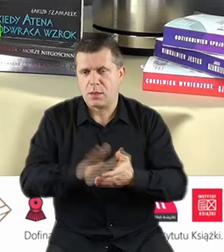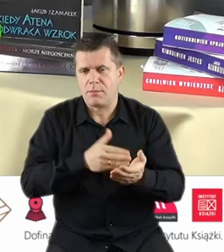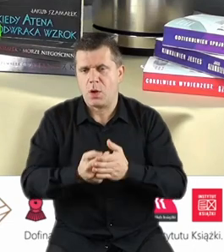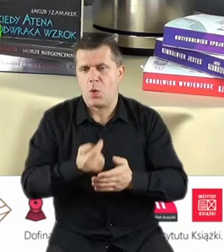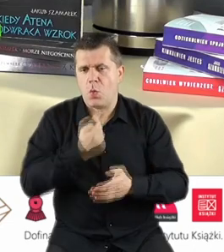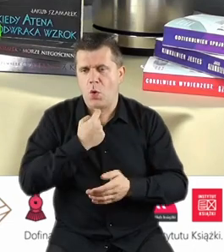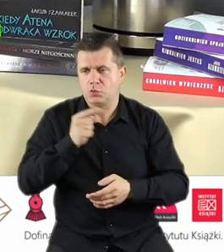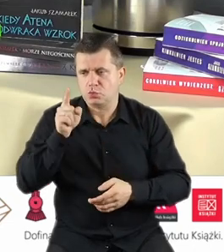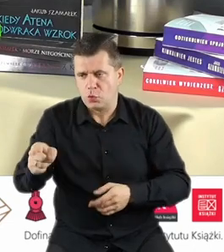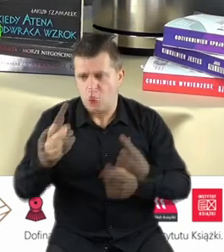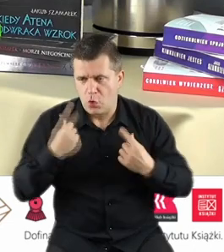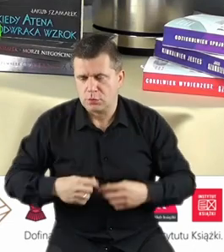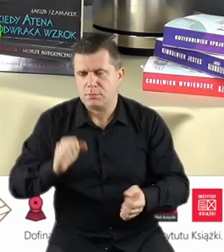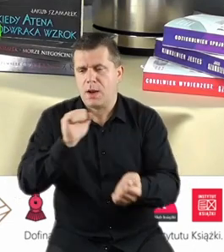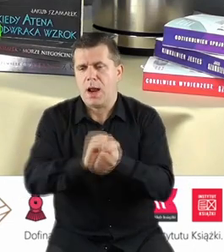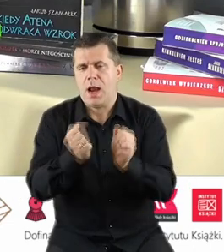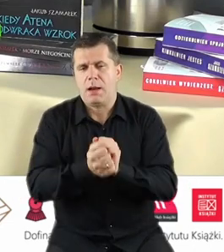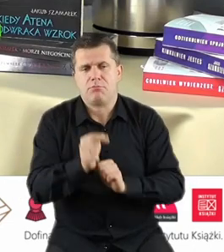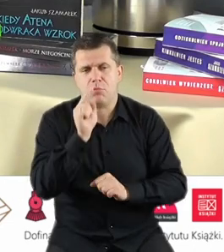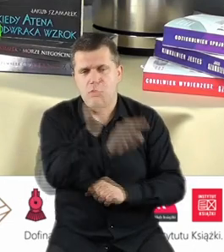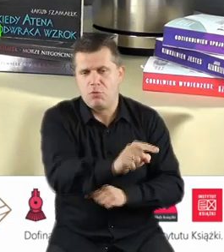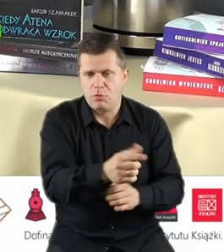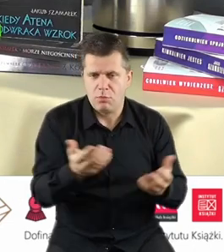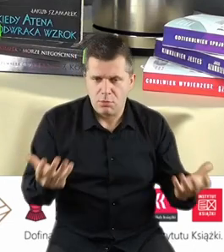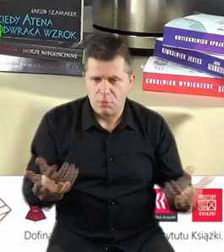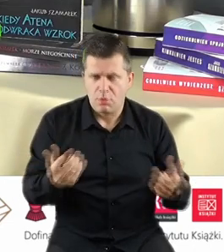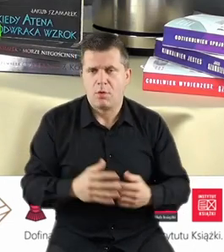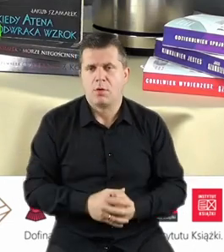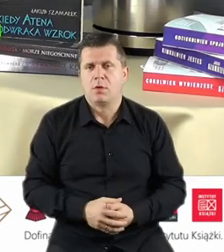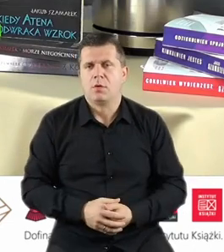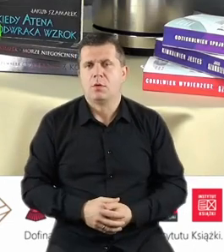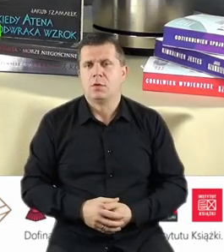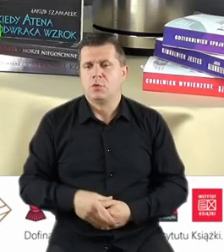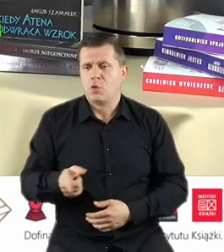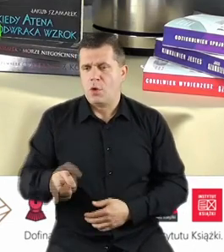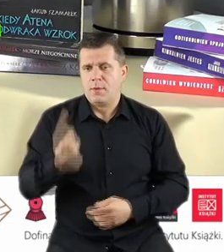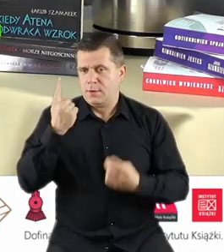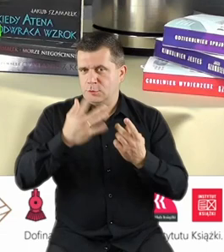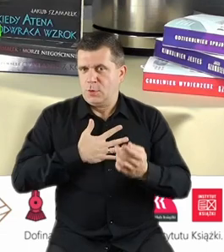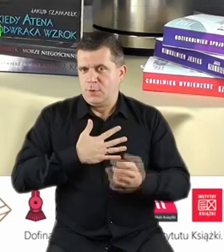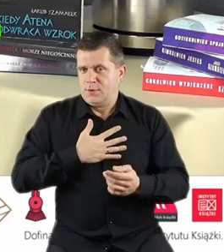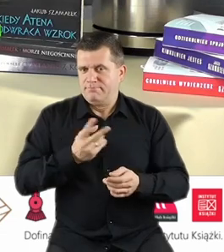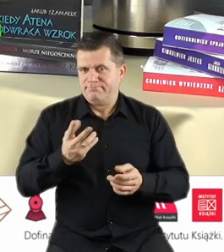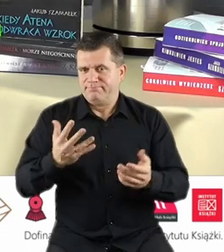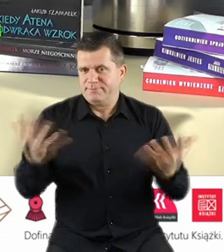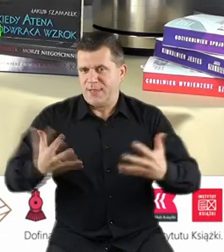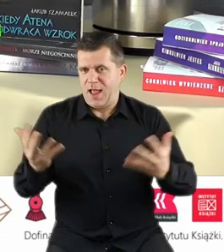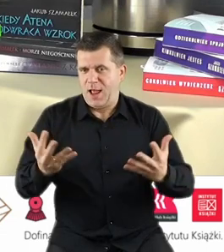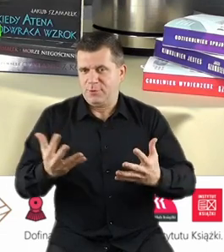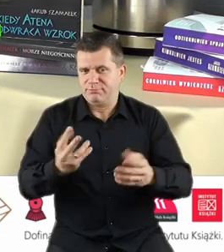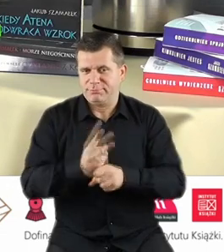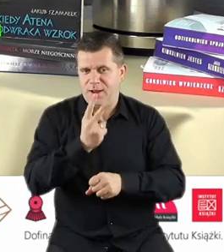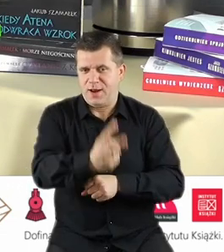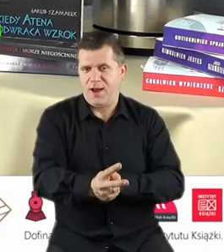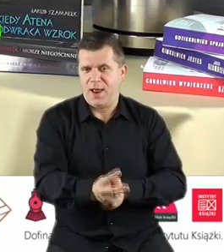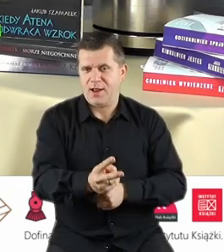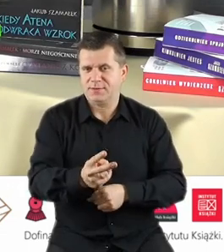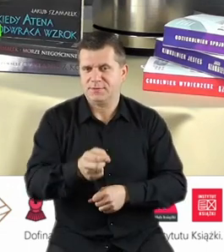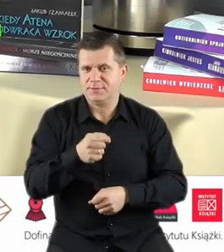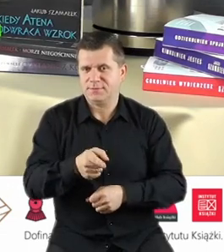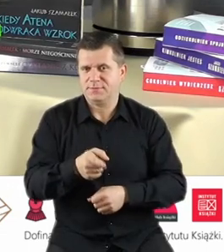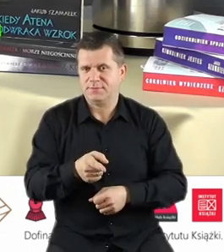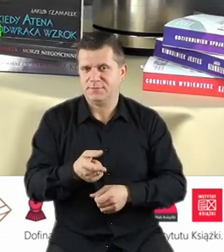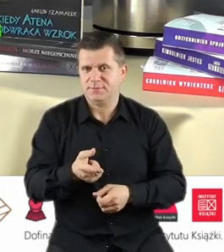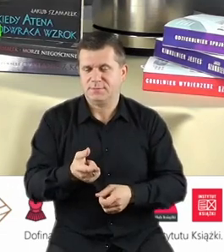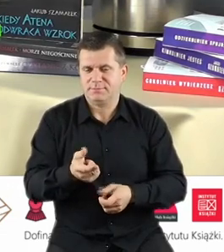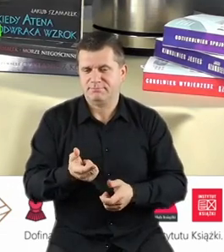osobę, czy na inną, czy na tą partię, czy na tamtą, no to już moim zdaniem wykracza poza sferę głaskania się po brodach